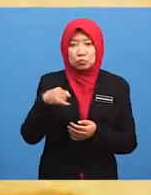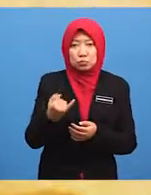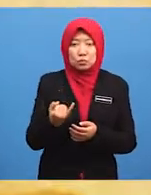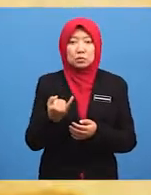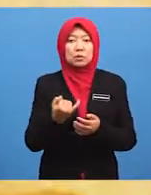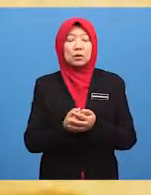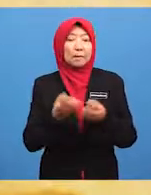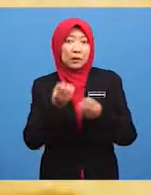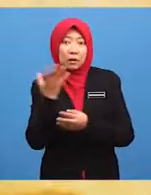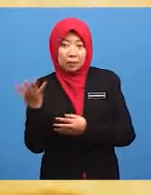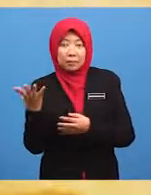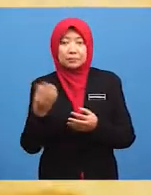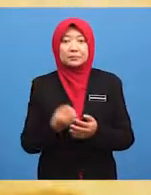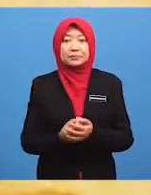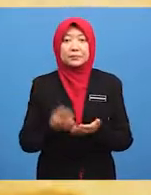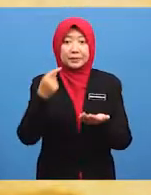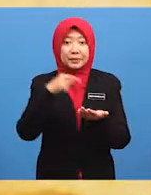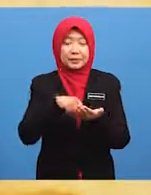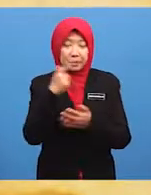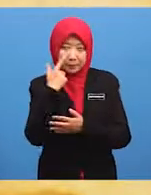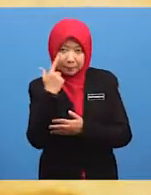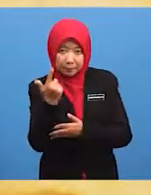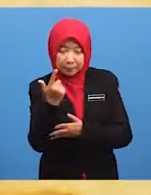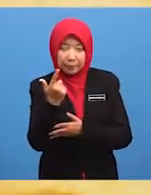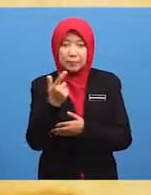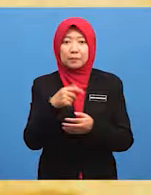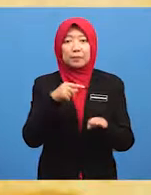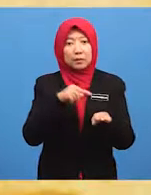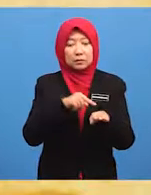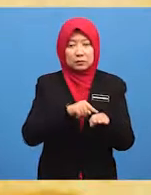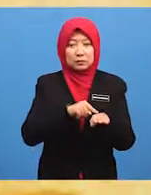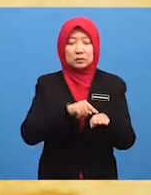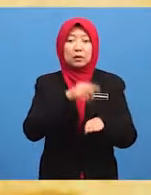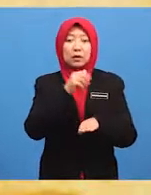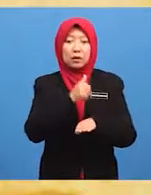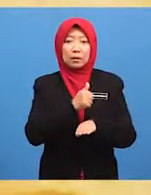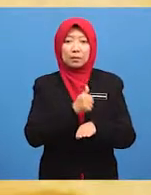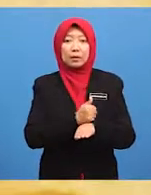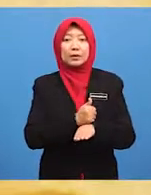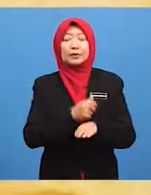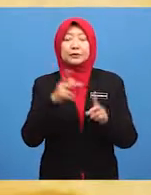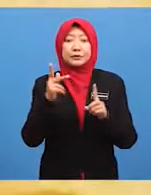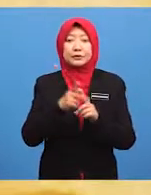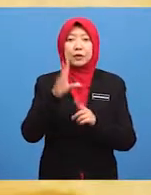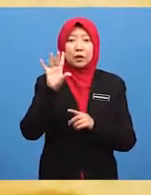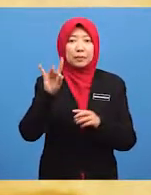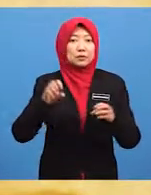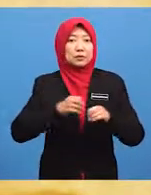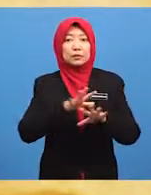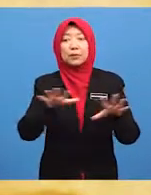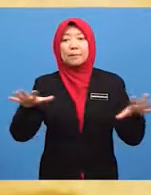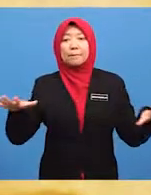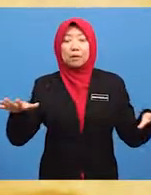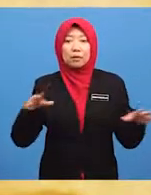mengalami perkembangan. Ini dapat dilihat abad ke-8 setelah agama Islam tersebar di kerajaan